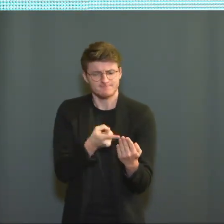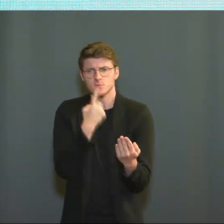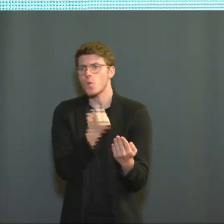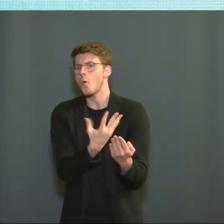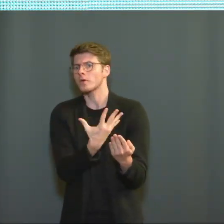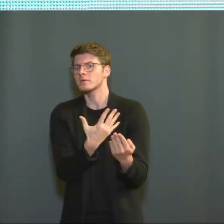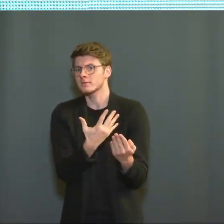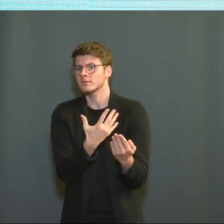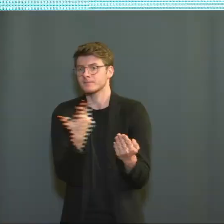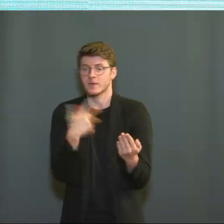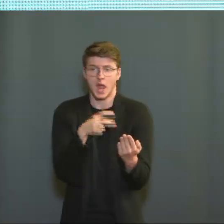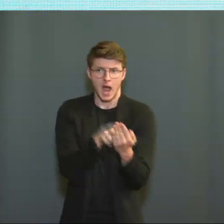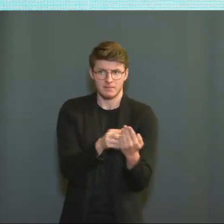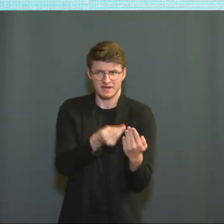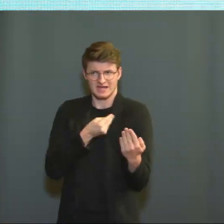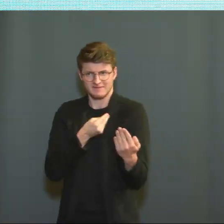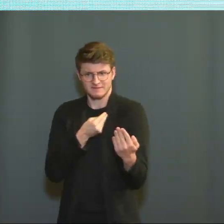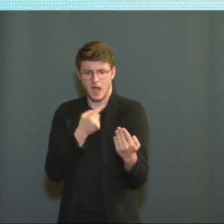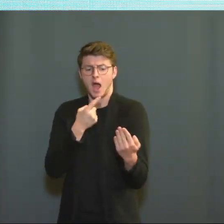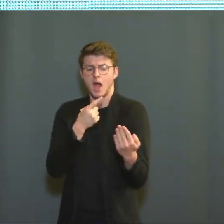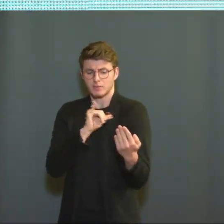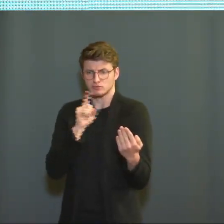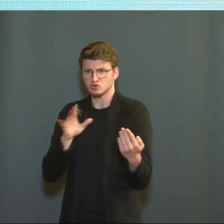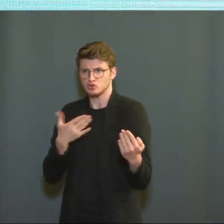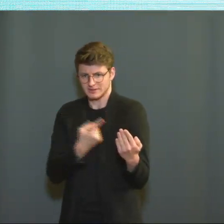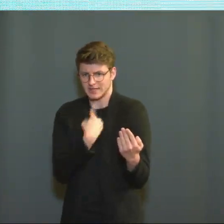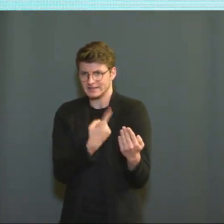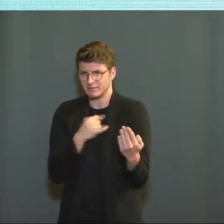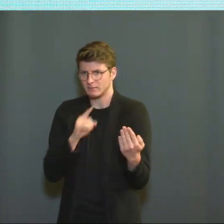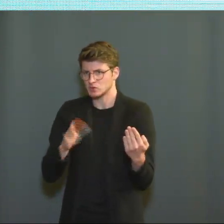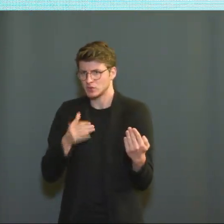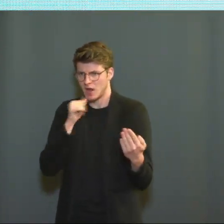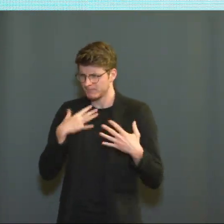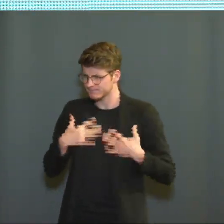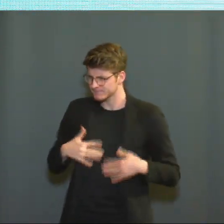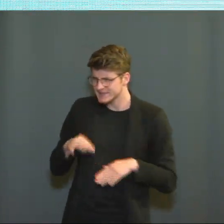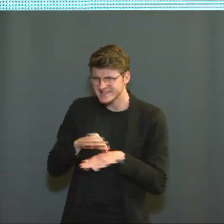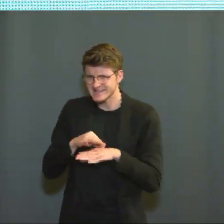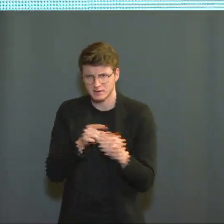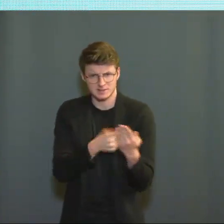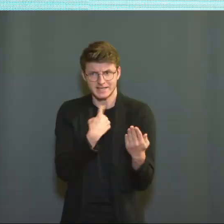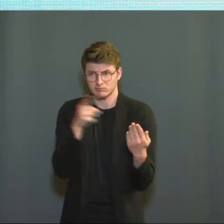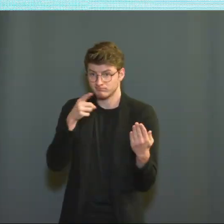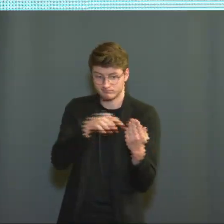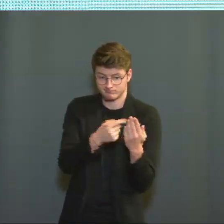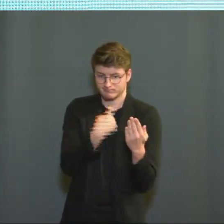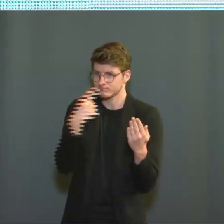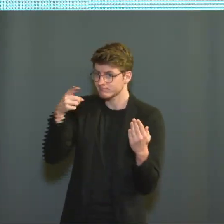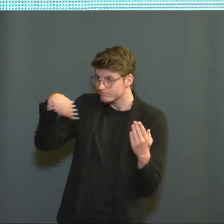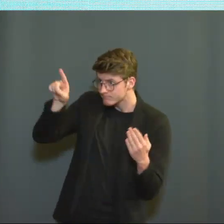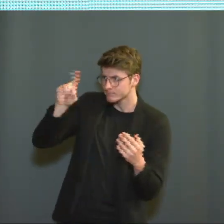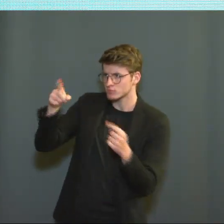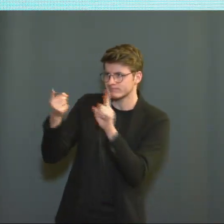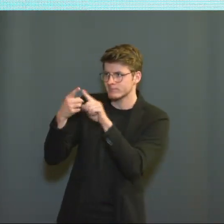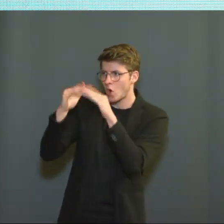instructies krijgen. Als u symptomen heeft, zal de app aanraden om contact op te nemen met uw huisarts. Geef